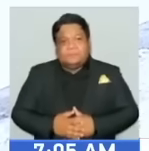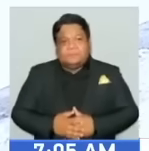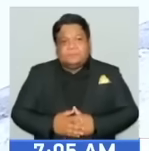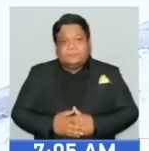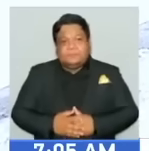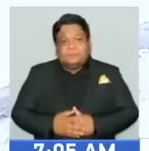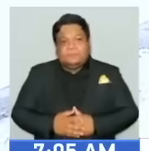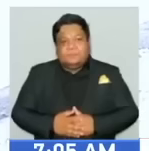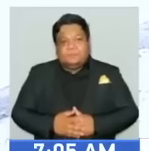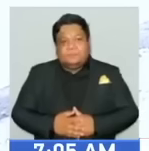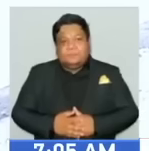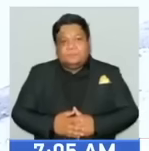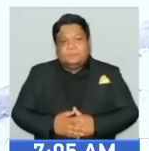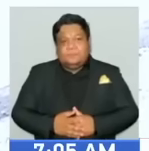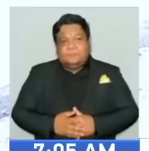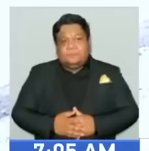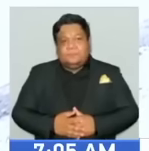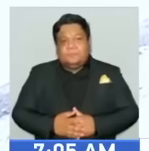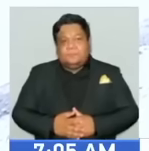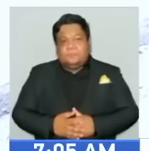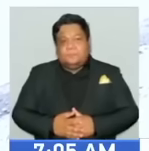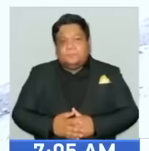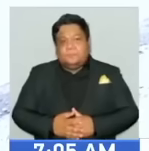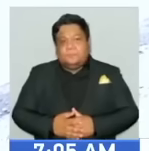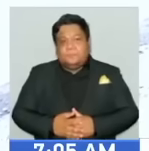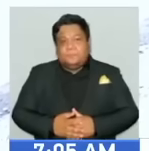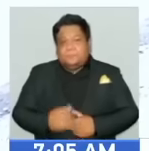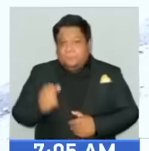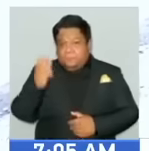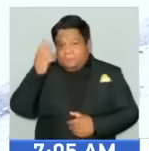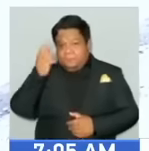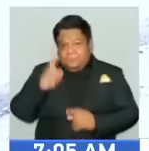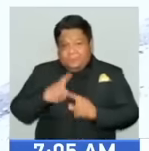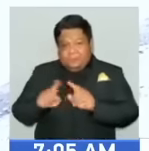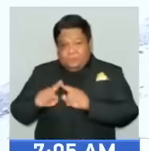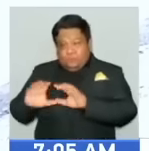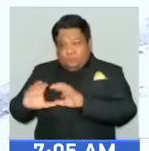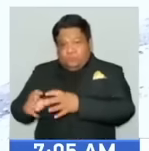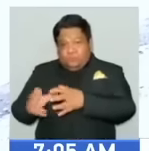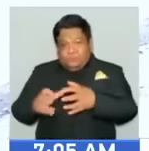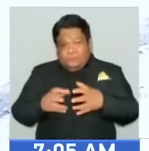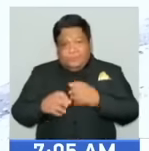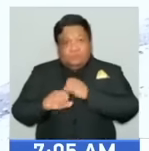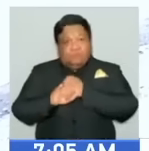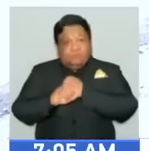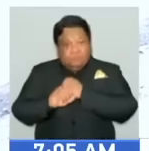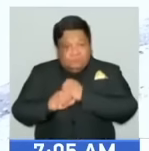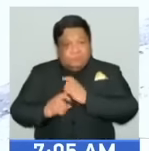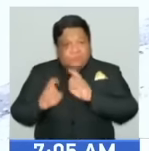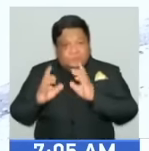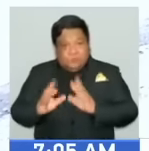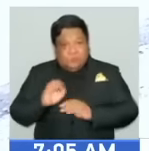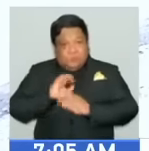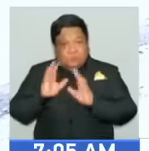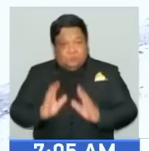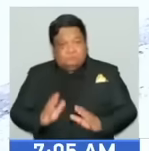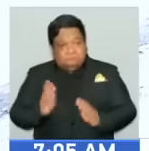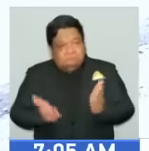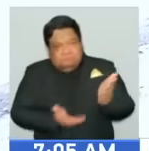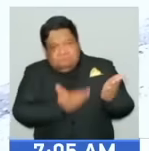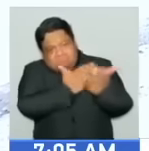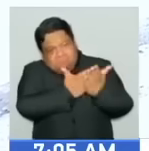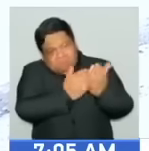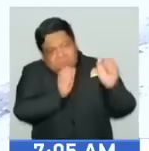Ikan, may petition din itong grupo ng mga jeepney operators at drivers para sa taas singil sa pamasahe na ipatutupad tuwing rush hour,